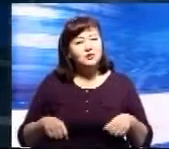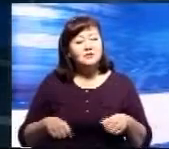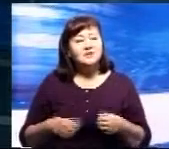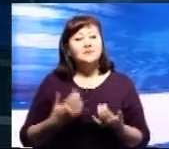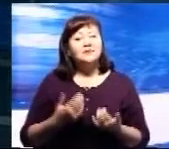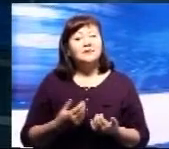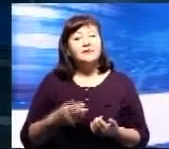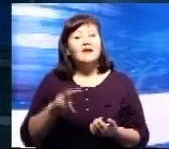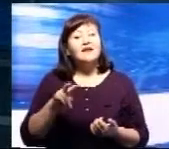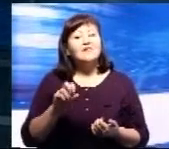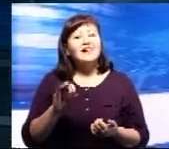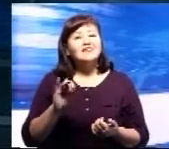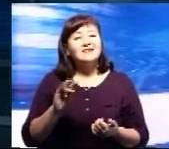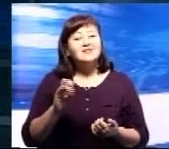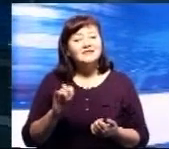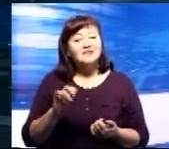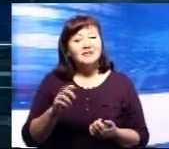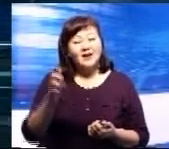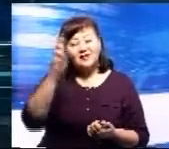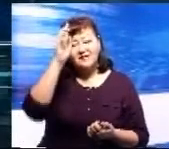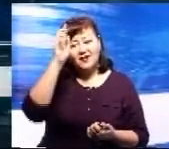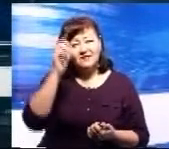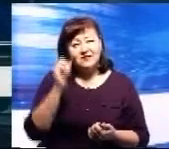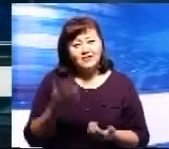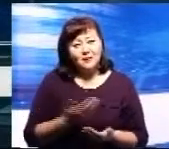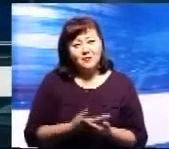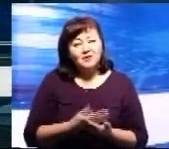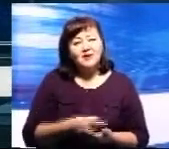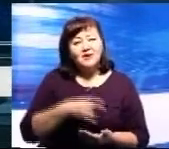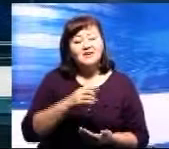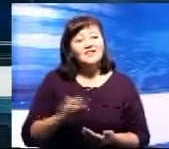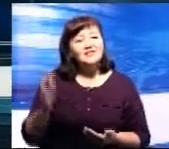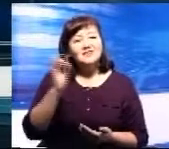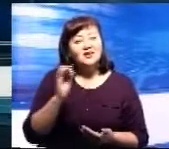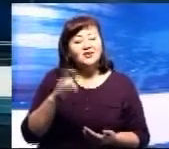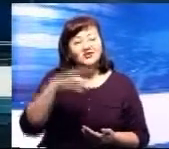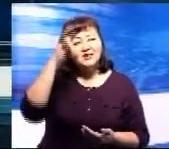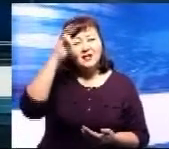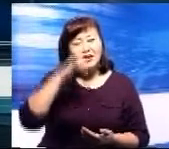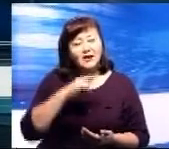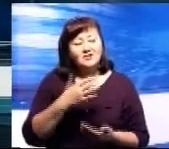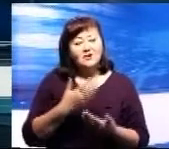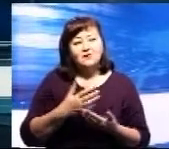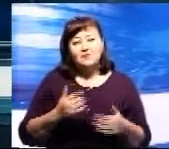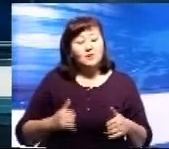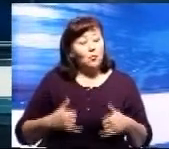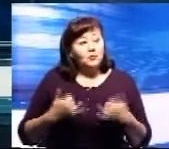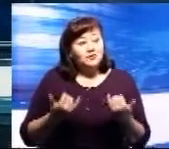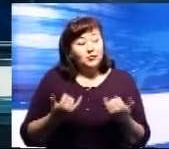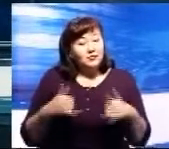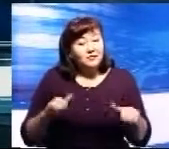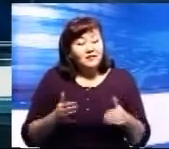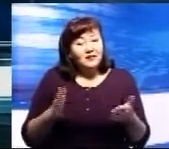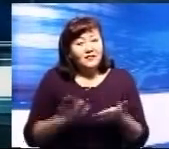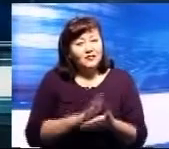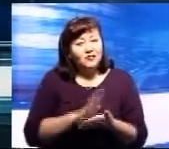Латинский алфавит – это исторический алфавит для казахов, поэтому я думаю, что ничего в этом удивительного нет. И